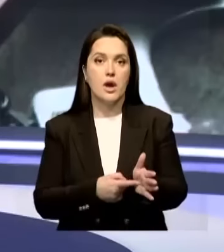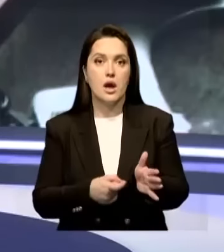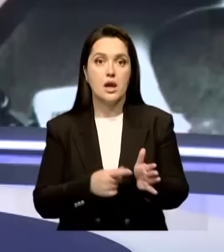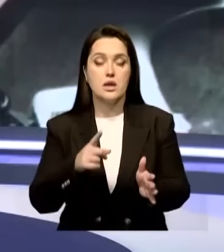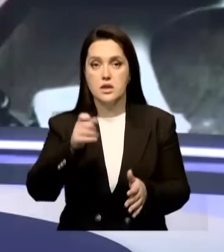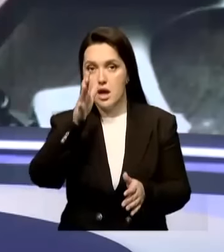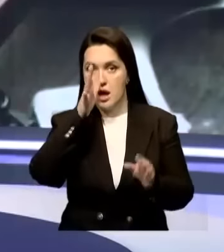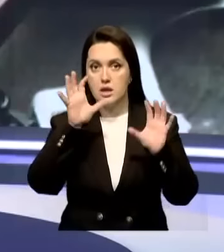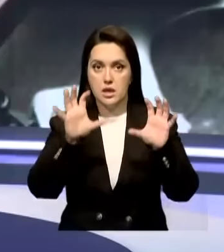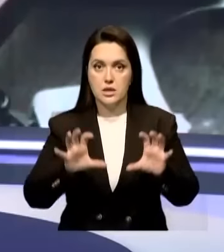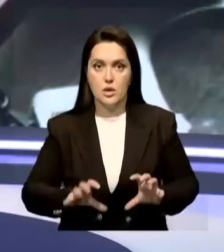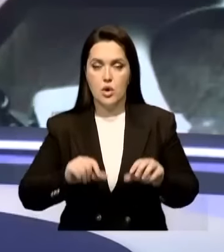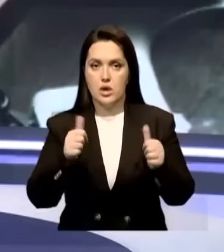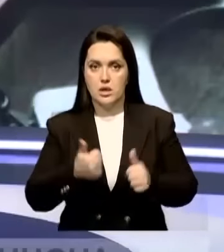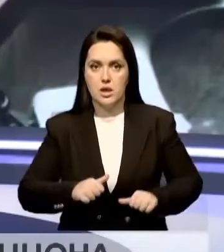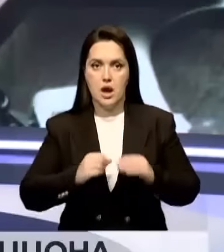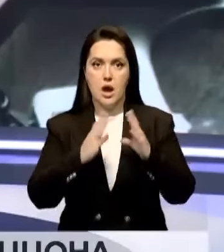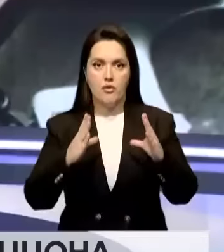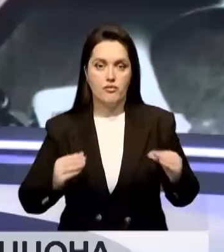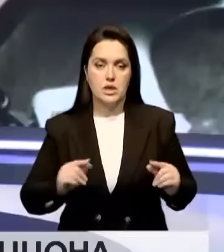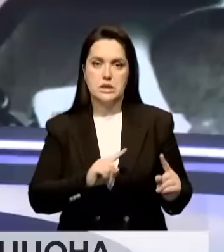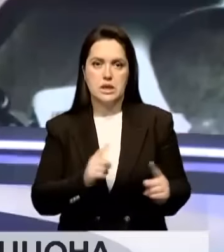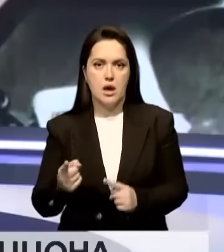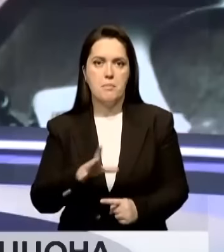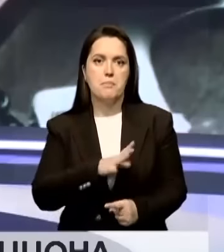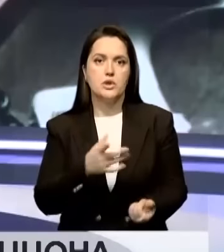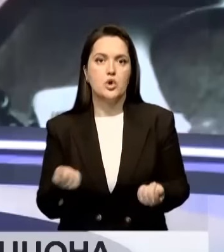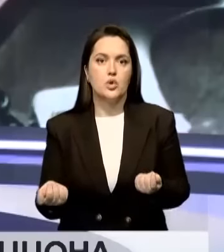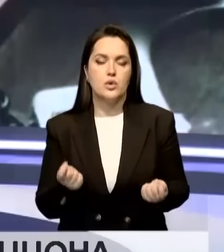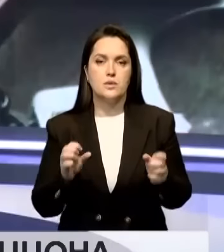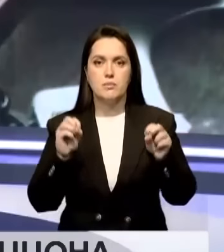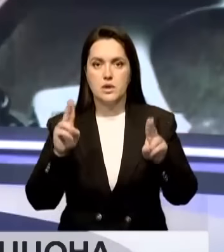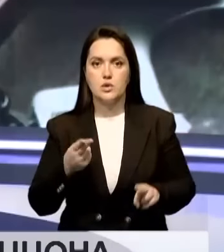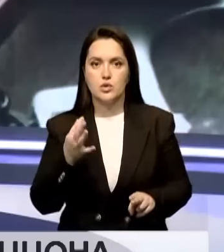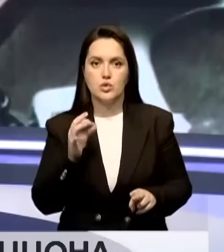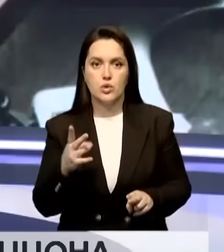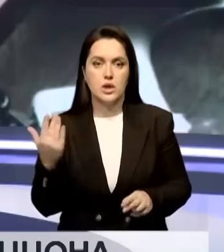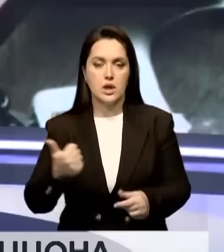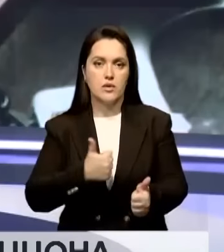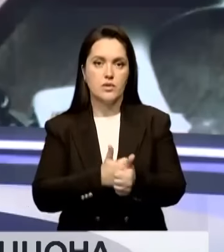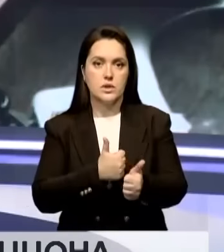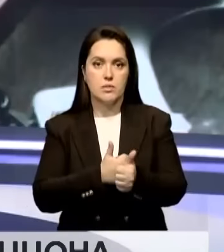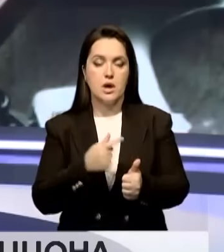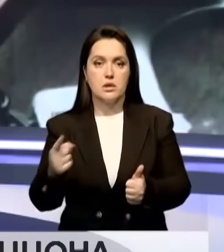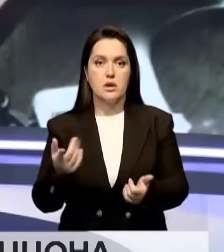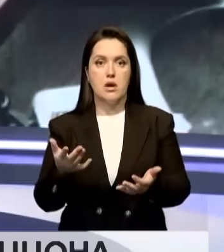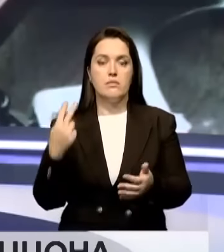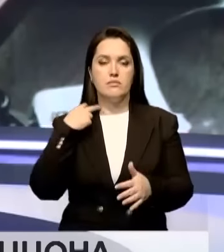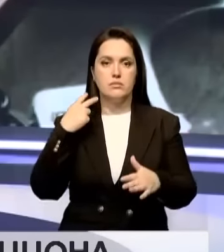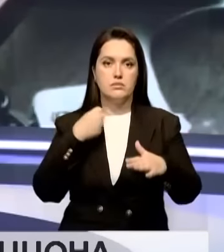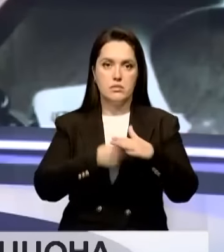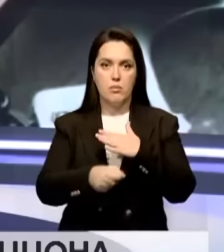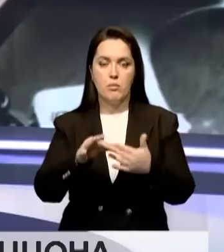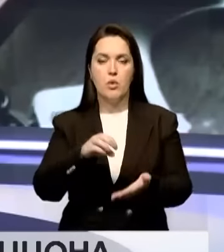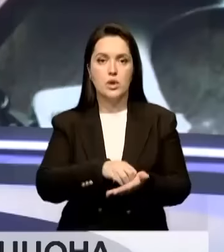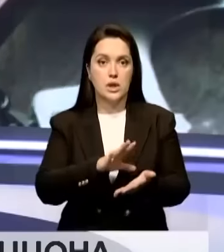за незаконную регистрацию автотранспортных средств задержали бывшего руководителя специализированного ЦОНа и его заместителя. Их взяли